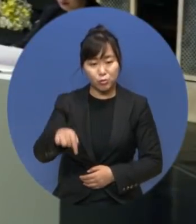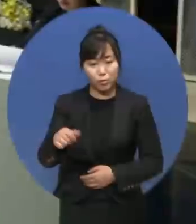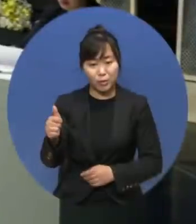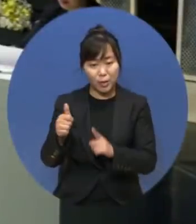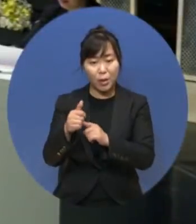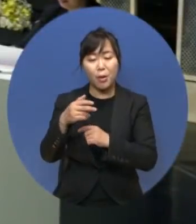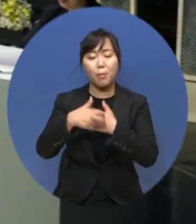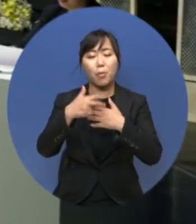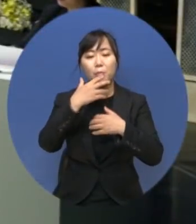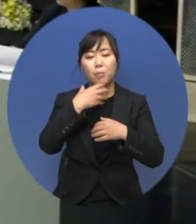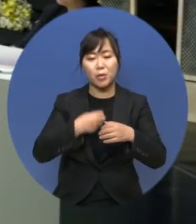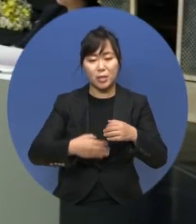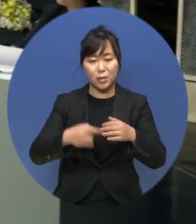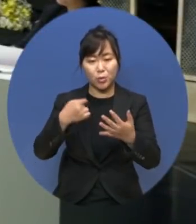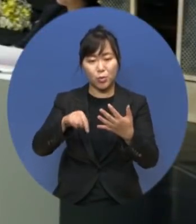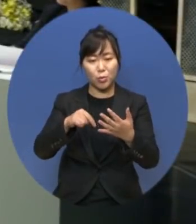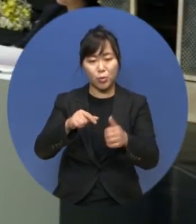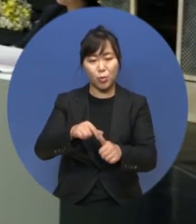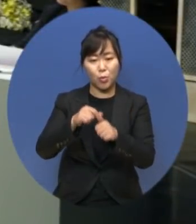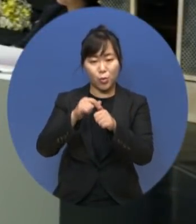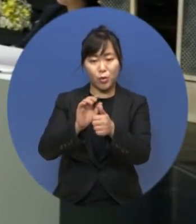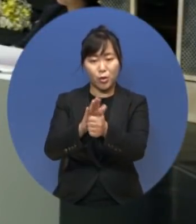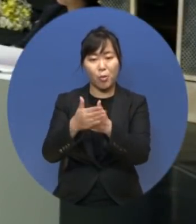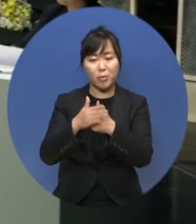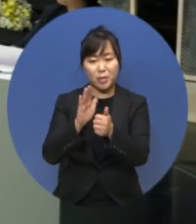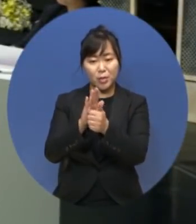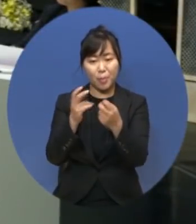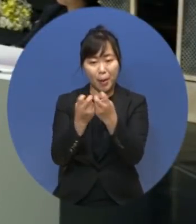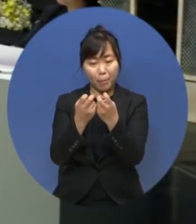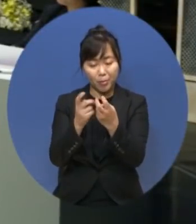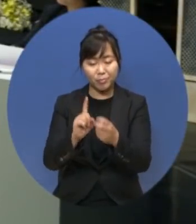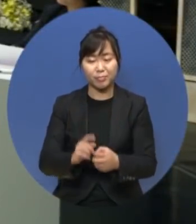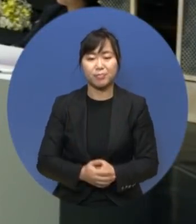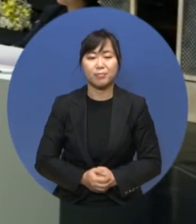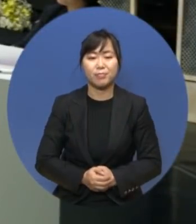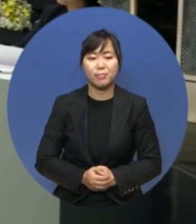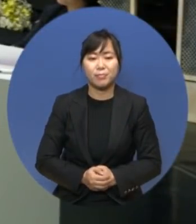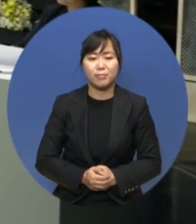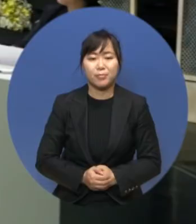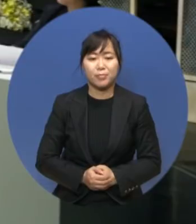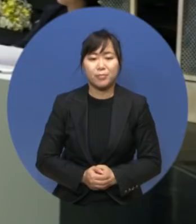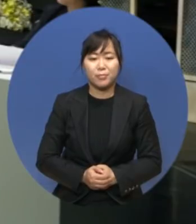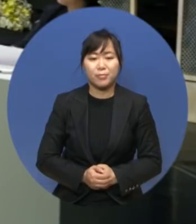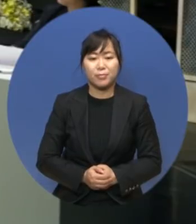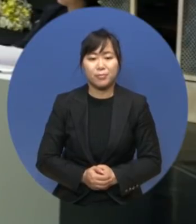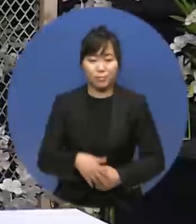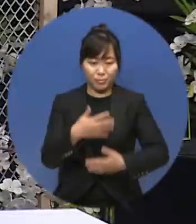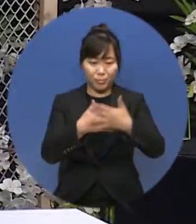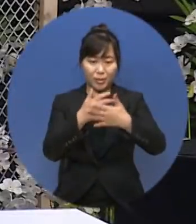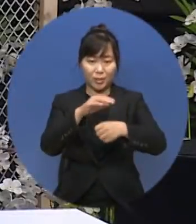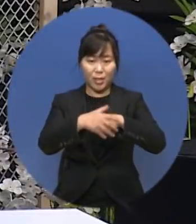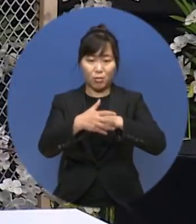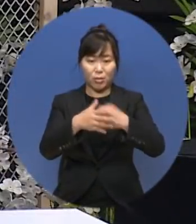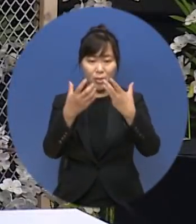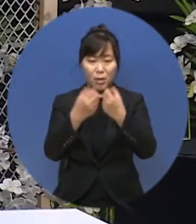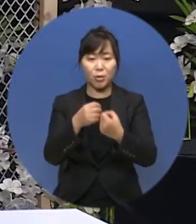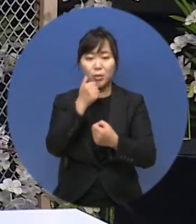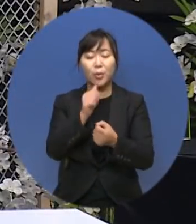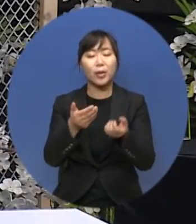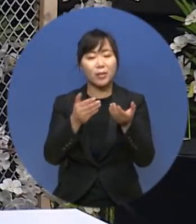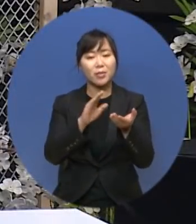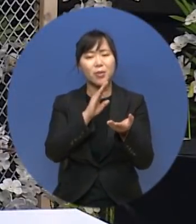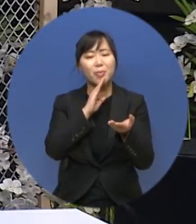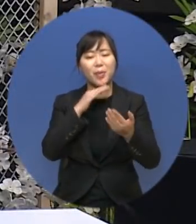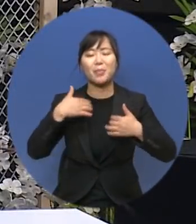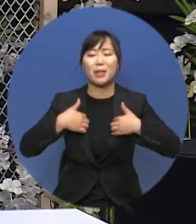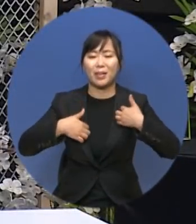복지, 교육, 고용의 협업 지원 방안 말씀해 주실 수 있을까요? 네. 영상물에서 대구의 사례가 소개되어서